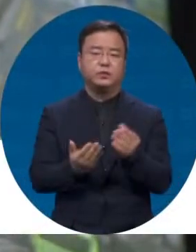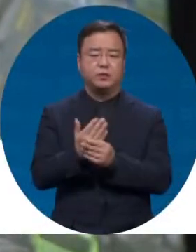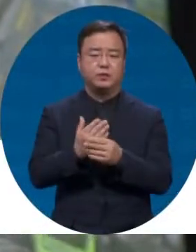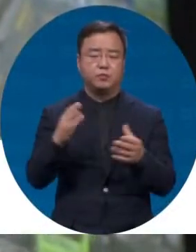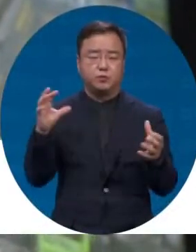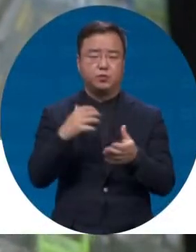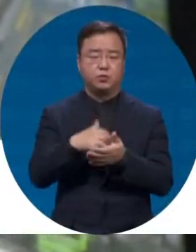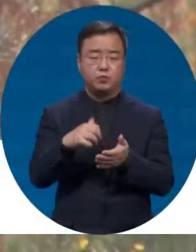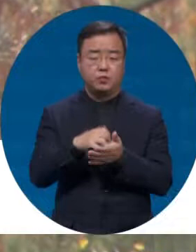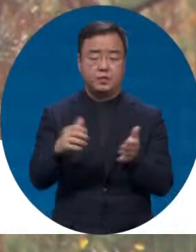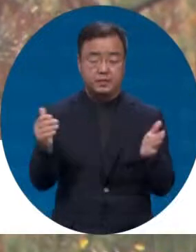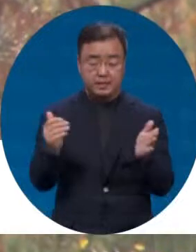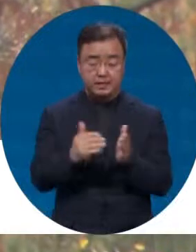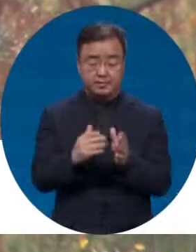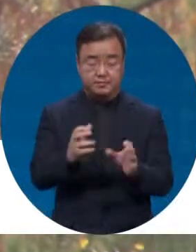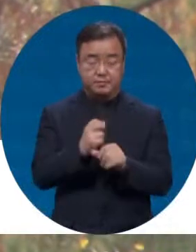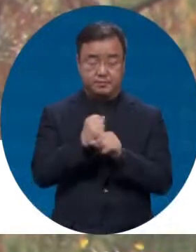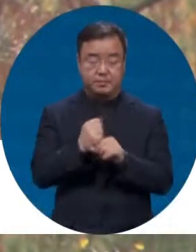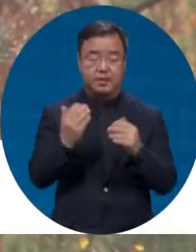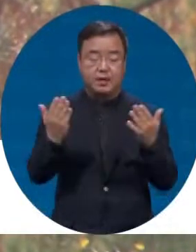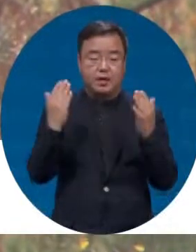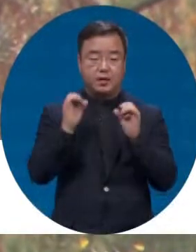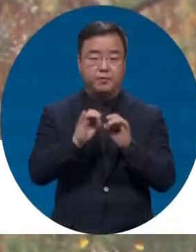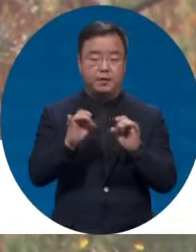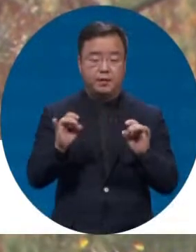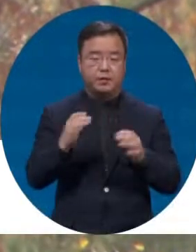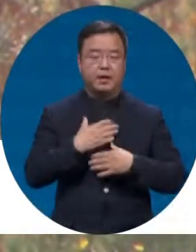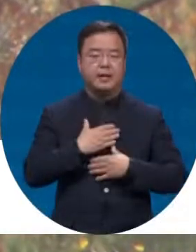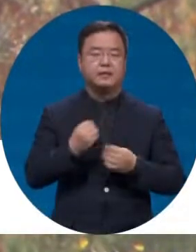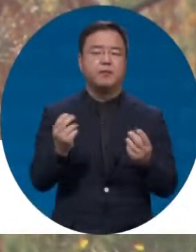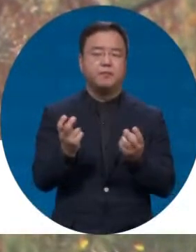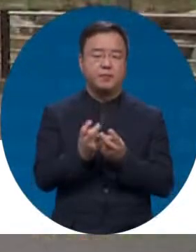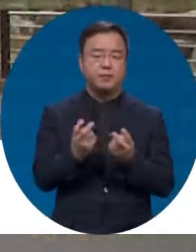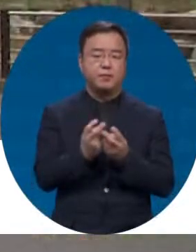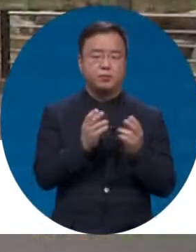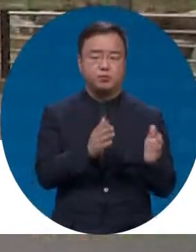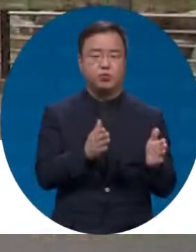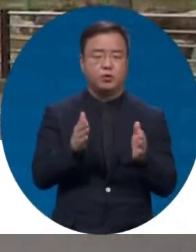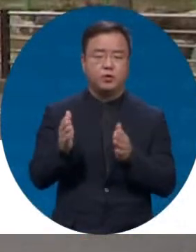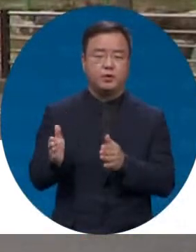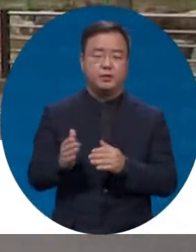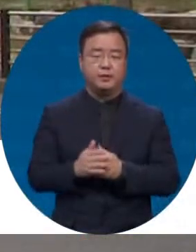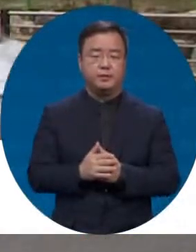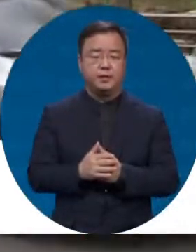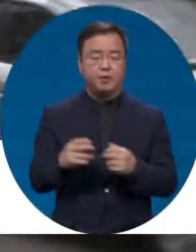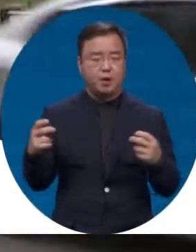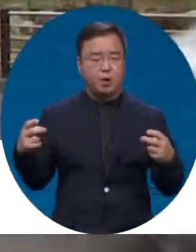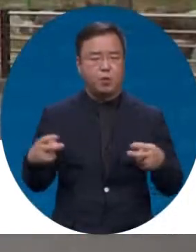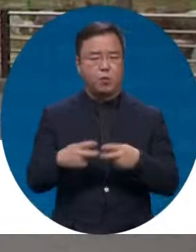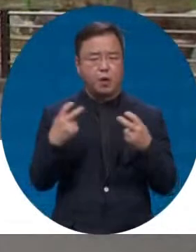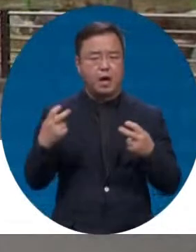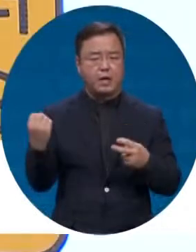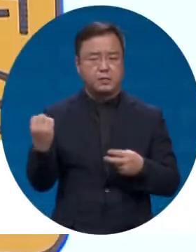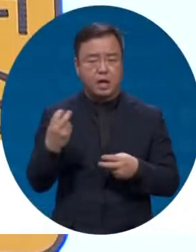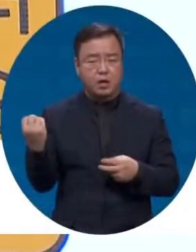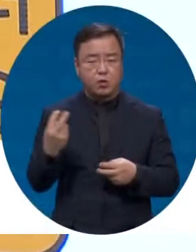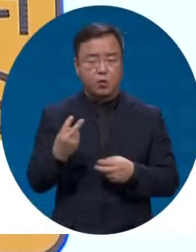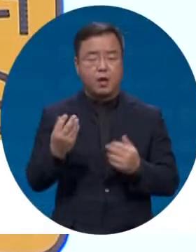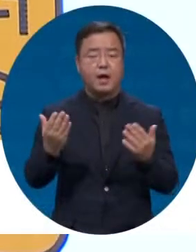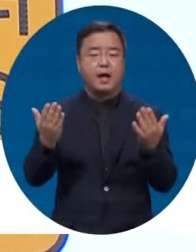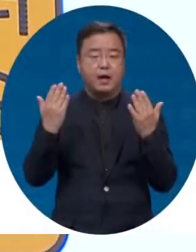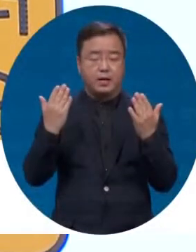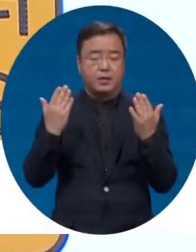학교마다 맞춤형 안전사고 예방대책 또 마련합니다 교통사고가 자주 발생하는 학교에서는